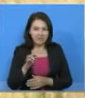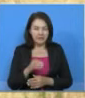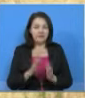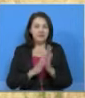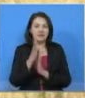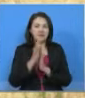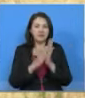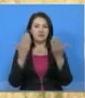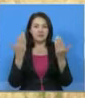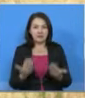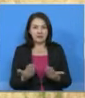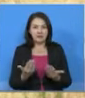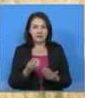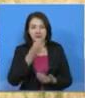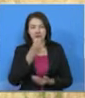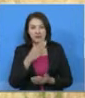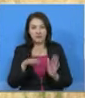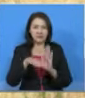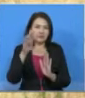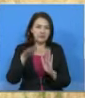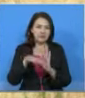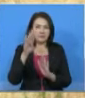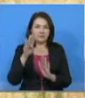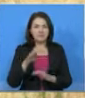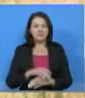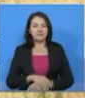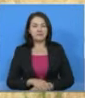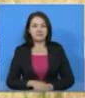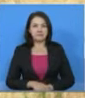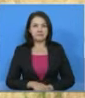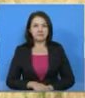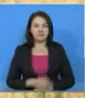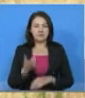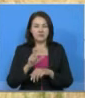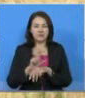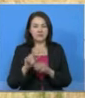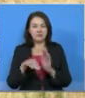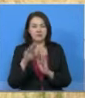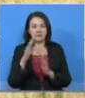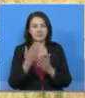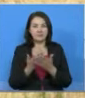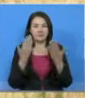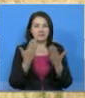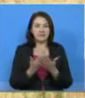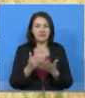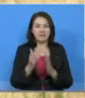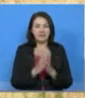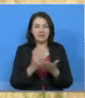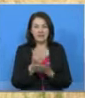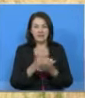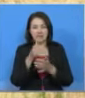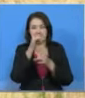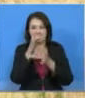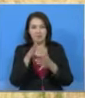былтырға қарағанда өте айтқанда жақсы, бұл өте жақсы. Былтыр жерлерді мысалы мына алқаптарды шаба алмадық, шөп